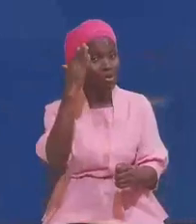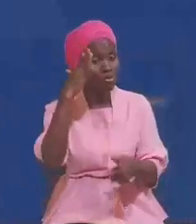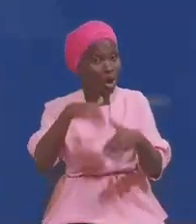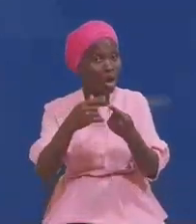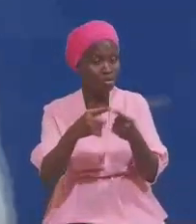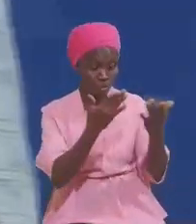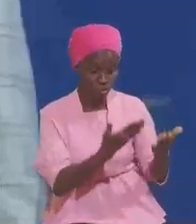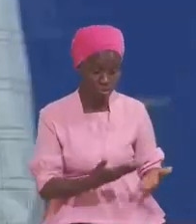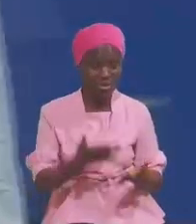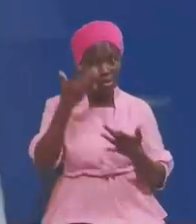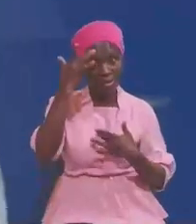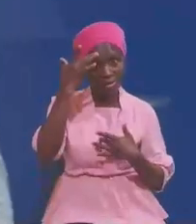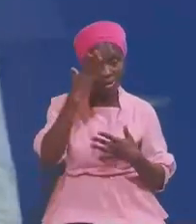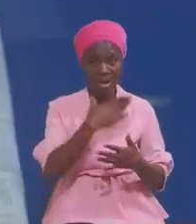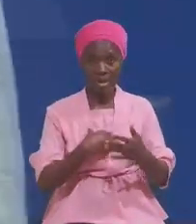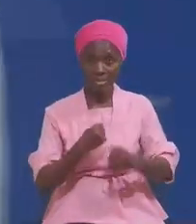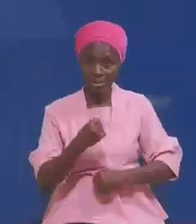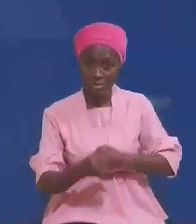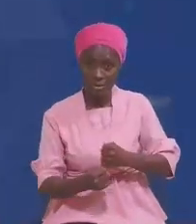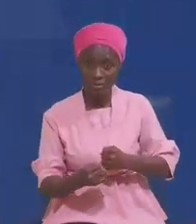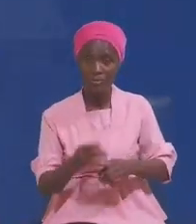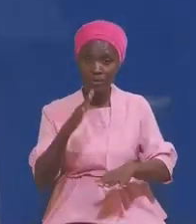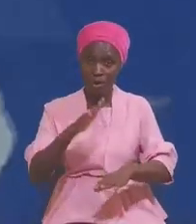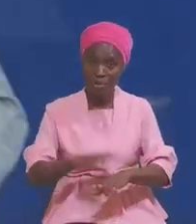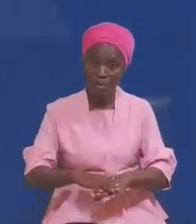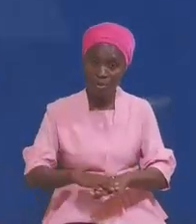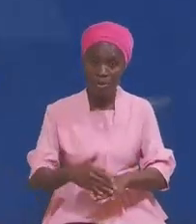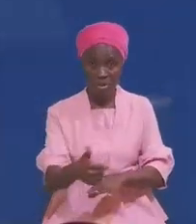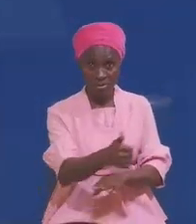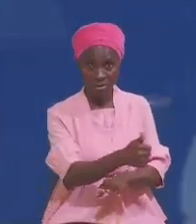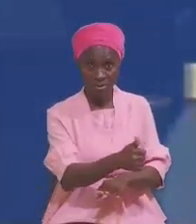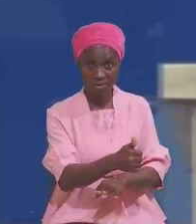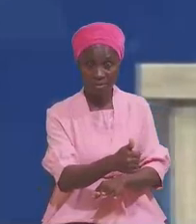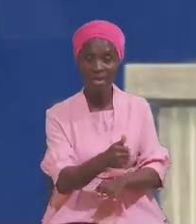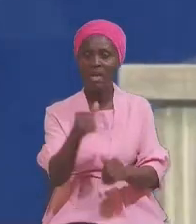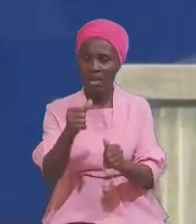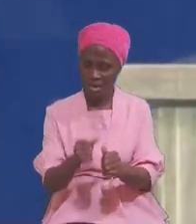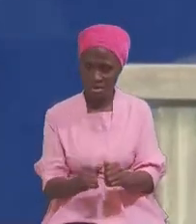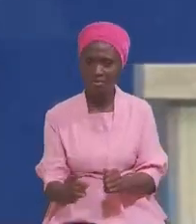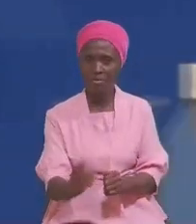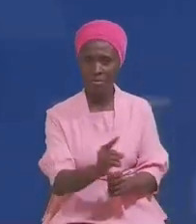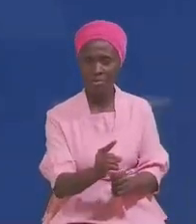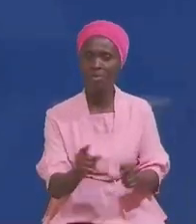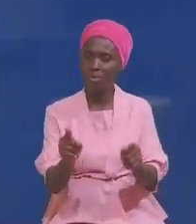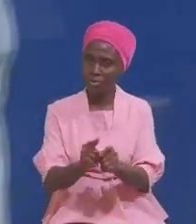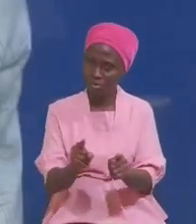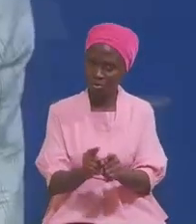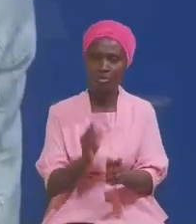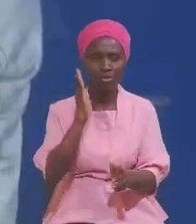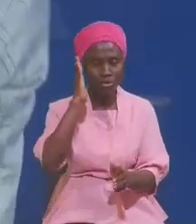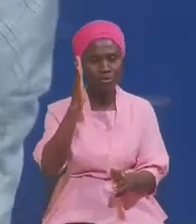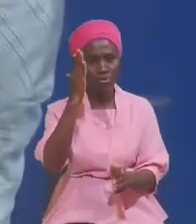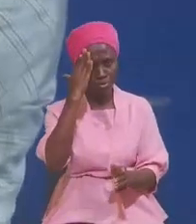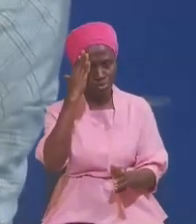s'attirer la maladie et la souffrance, et tout le monde doit savoir comment